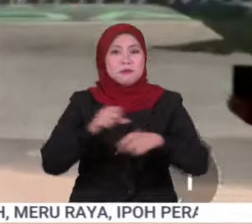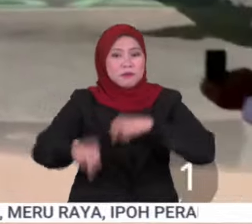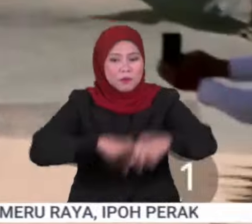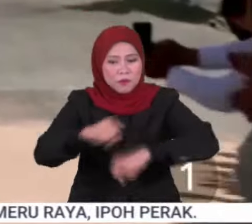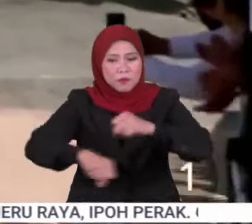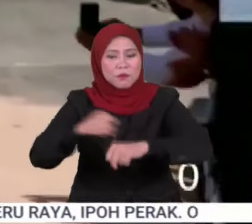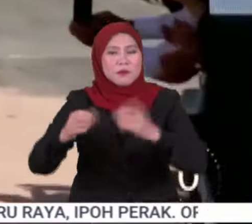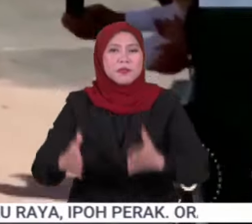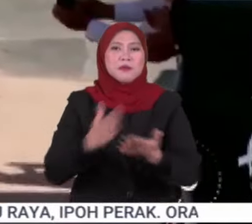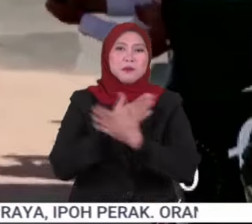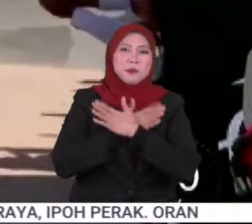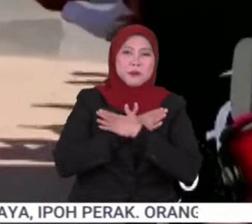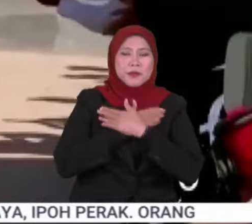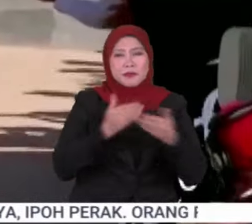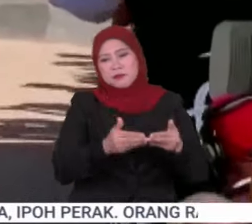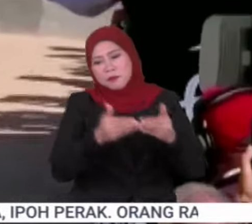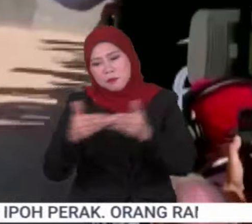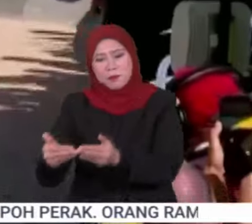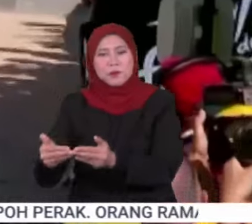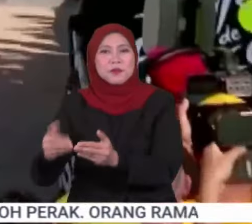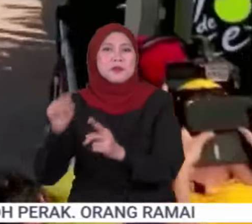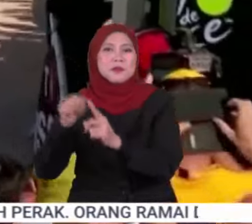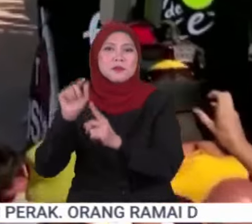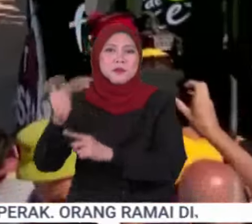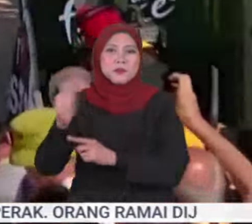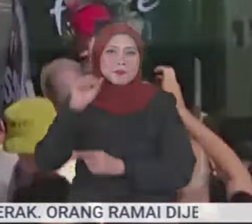menyambung peringkat ke-10 esok.